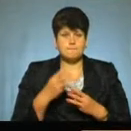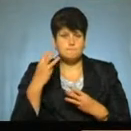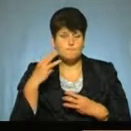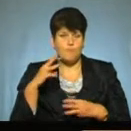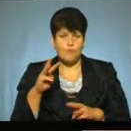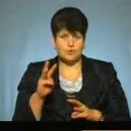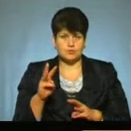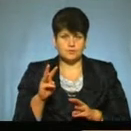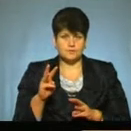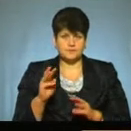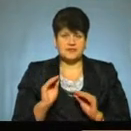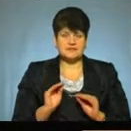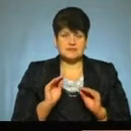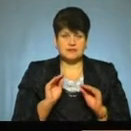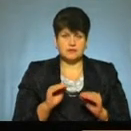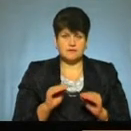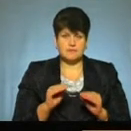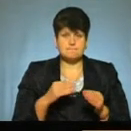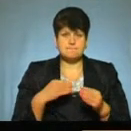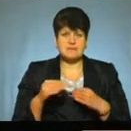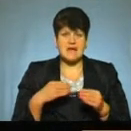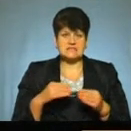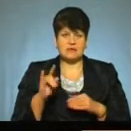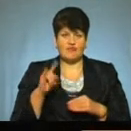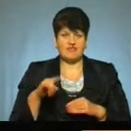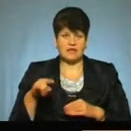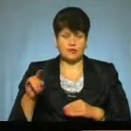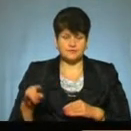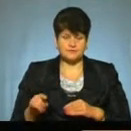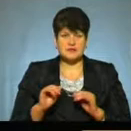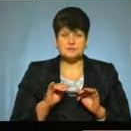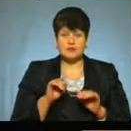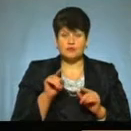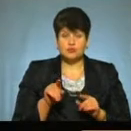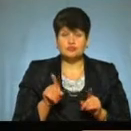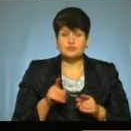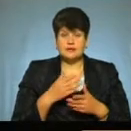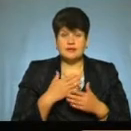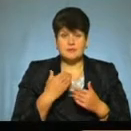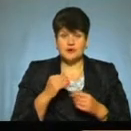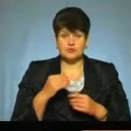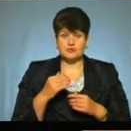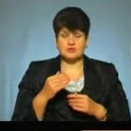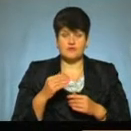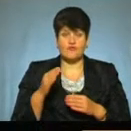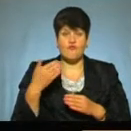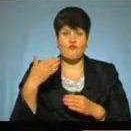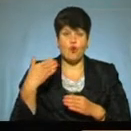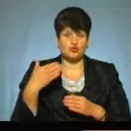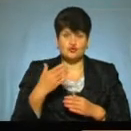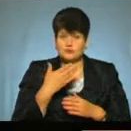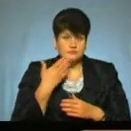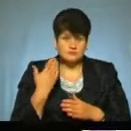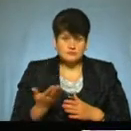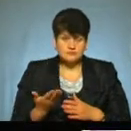стає, значить, встановлення цих пластикових вікон. Справа в тім, що вони не мають оцих квартирок, так називають форточок.